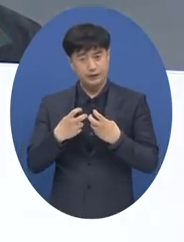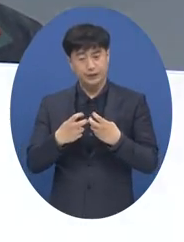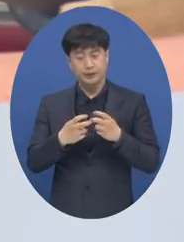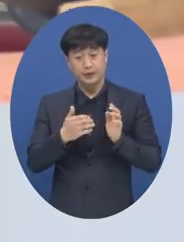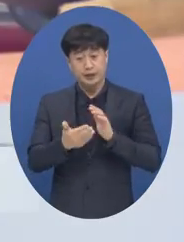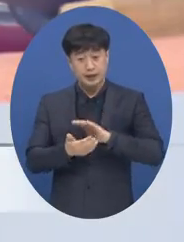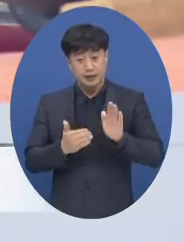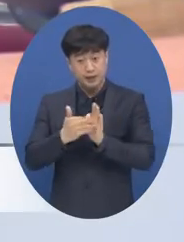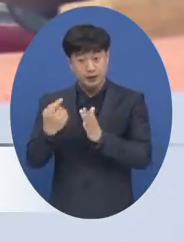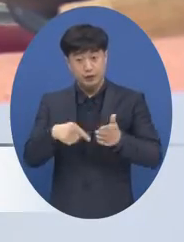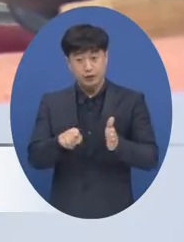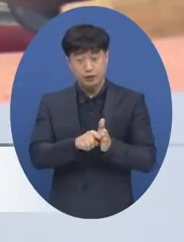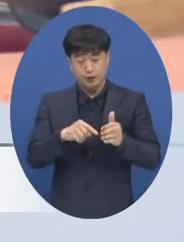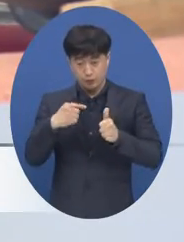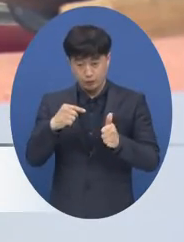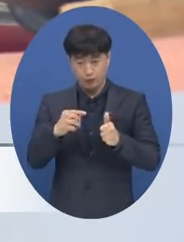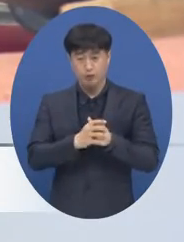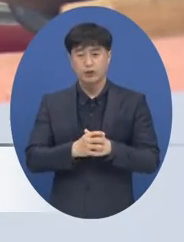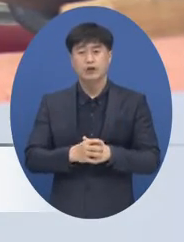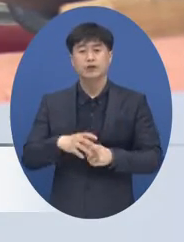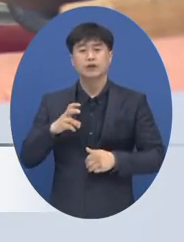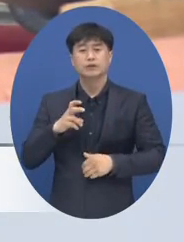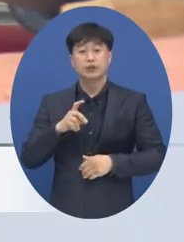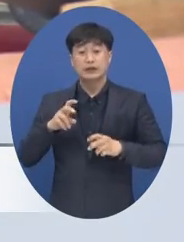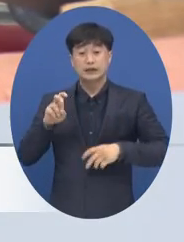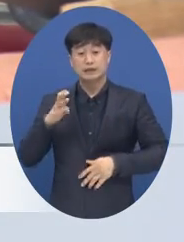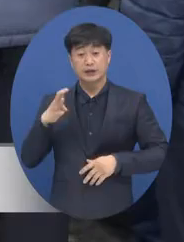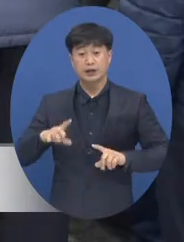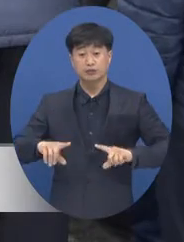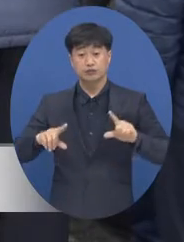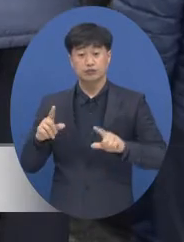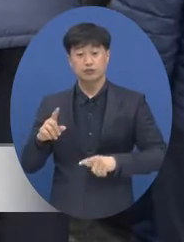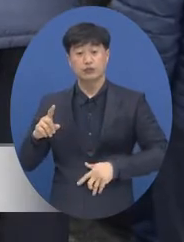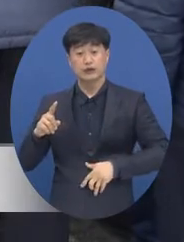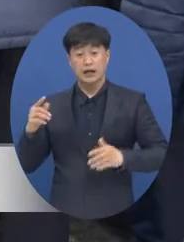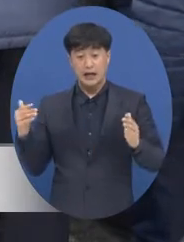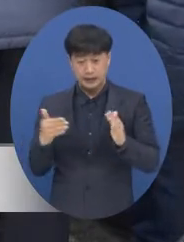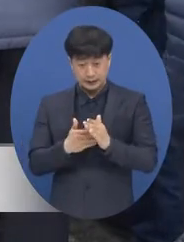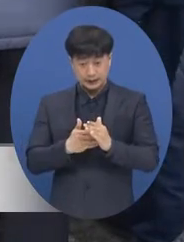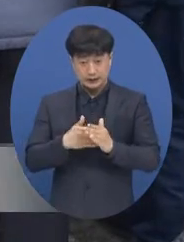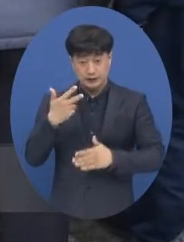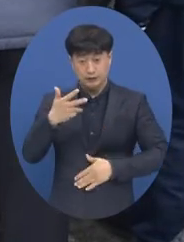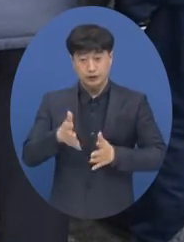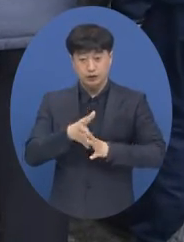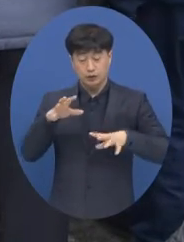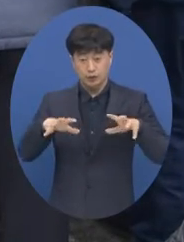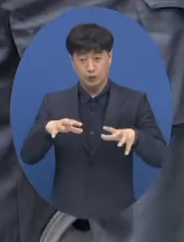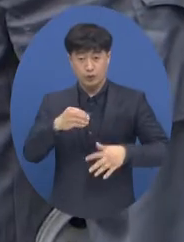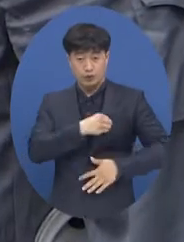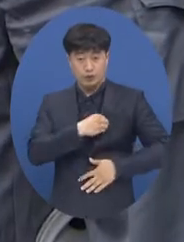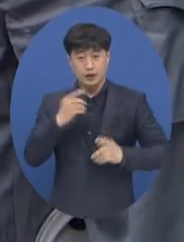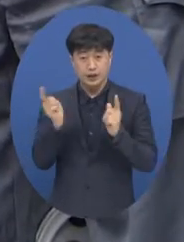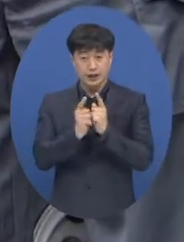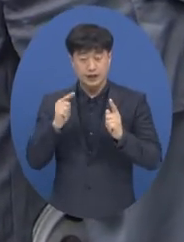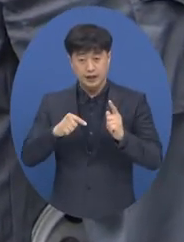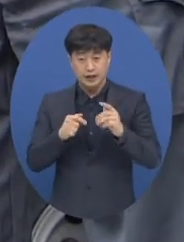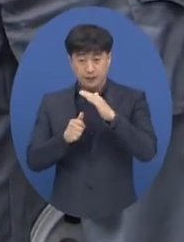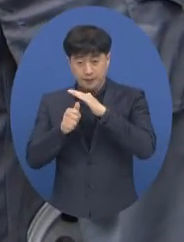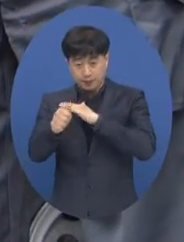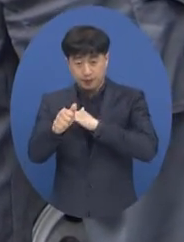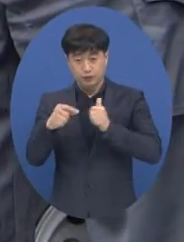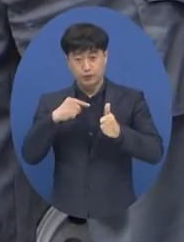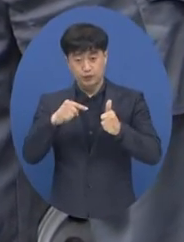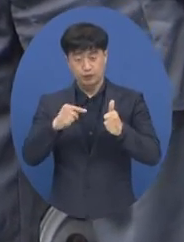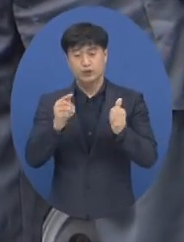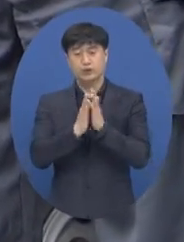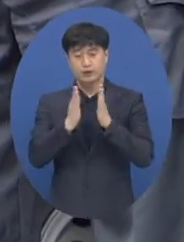교육. 경기도 농업기술원은 11월 2일부터 24일까지 도내 7개 시군 농촌 지도자 회원을 대상으로 찾아가는 기술